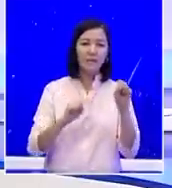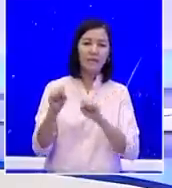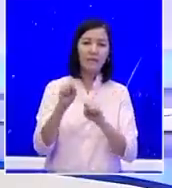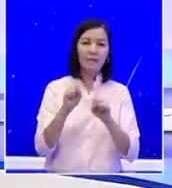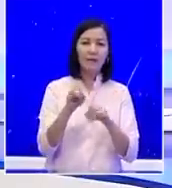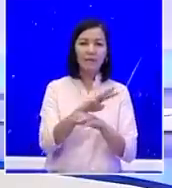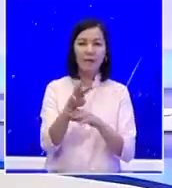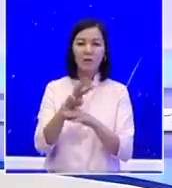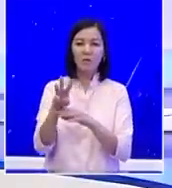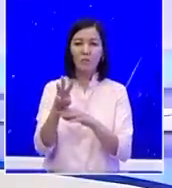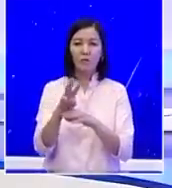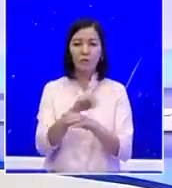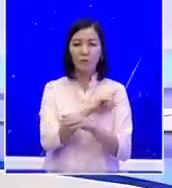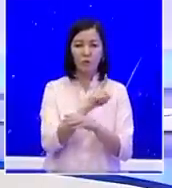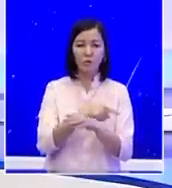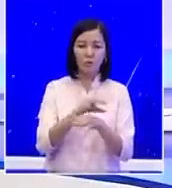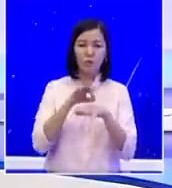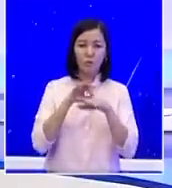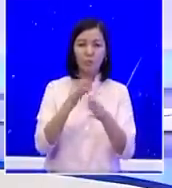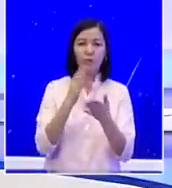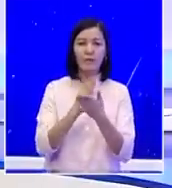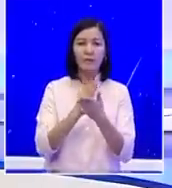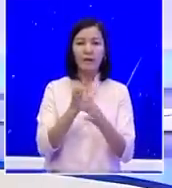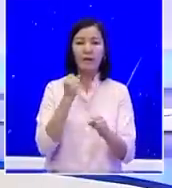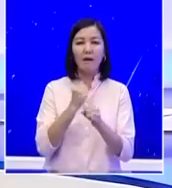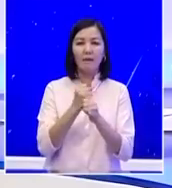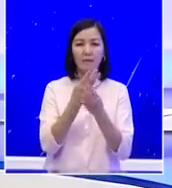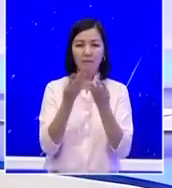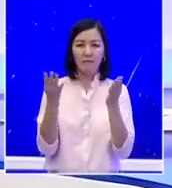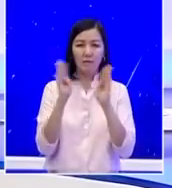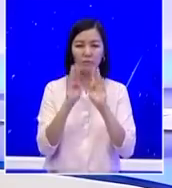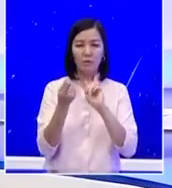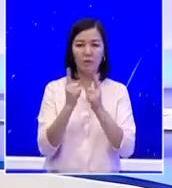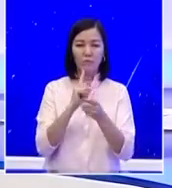жүріп жатыр. Қауіпті індеттің таралмауы үшін барынша қатаңдатылған режимге көшті.